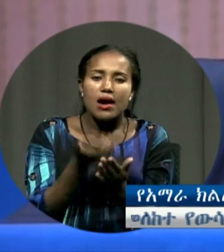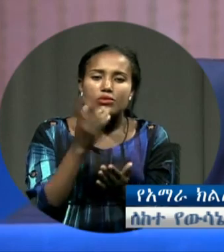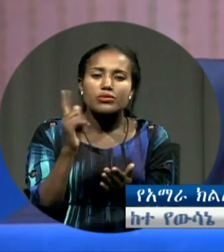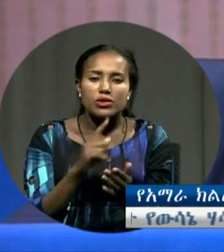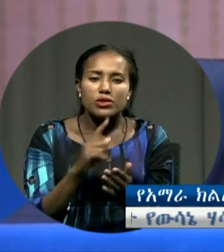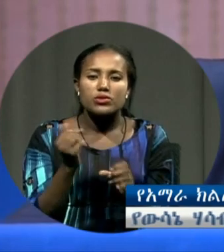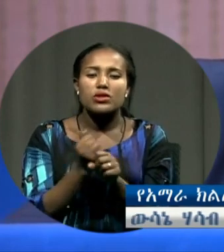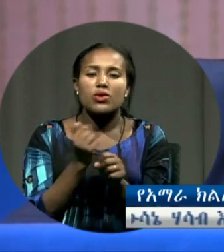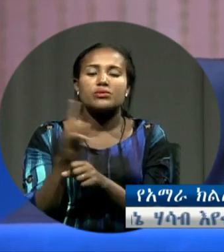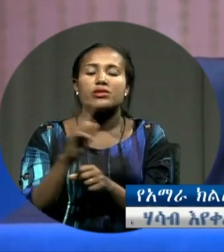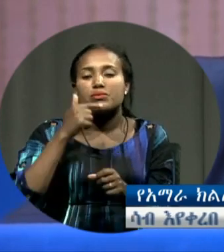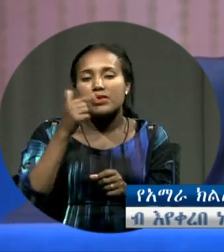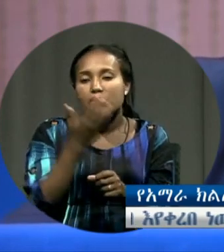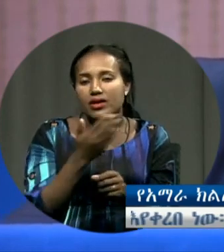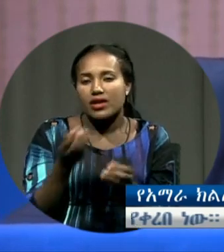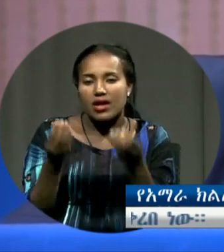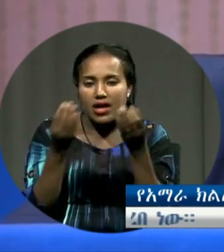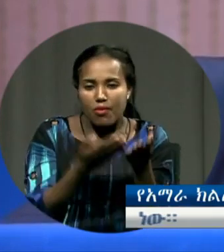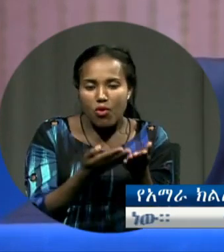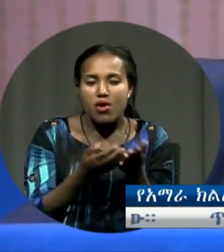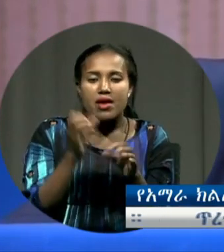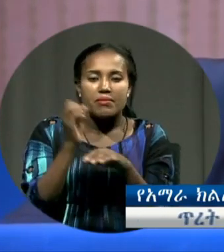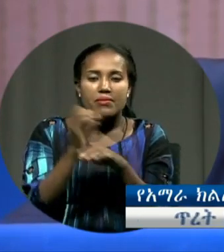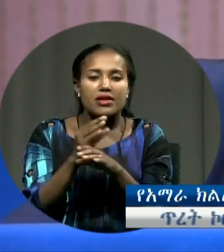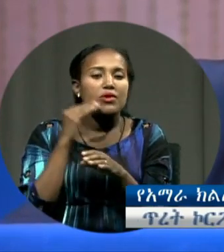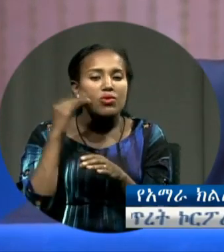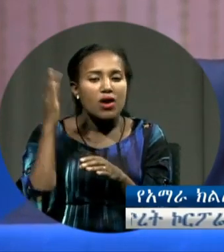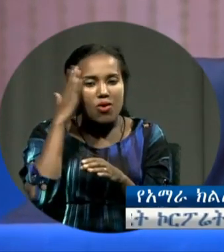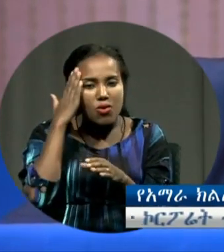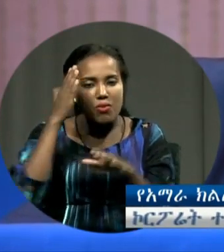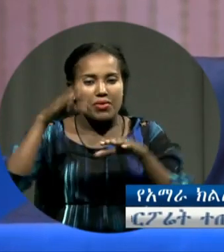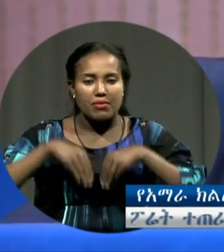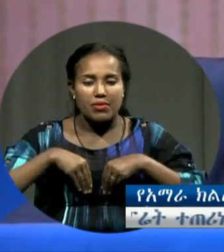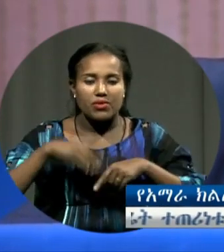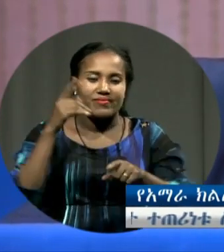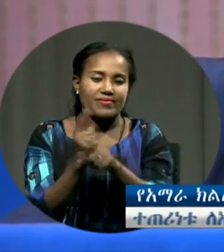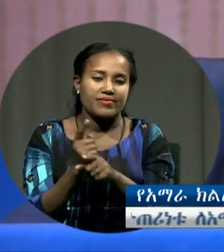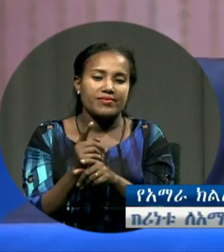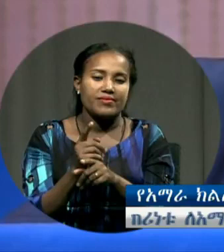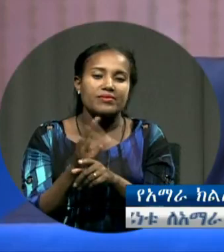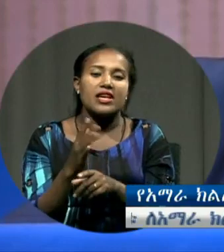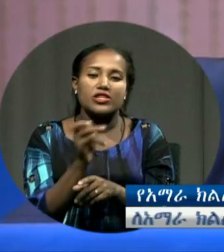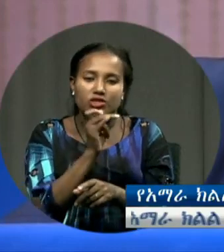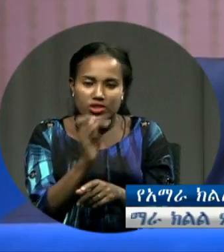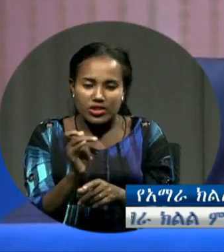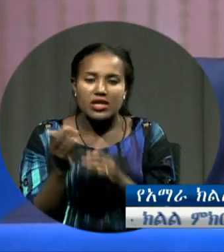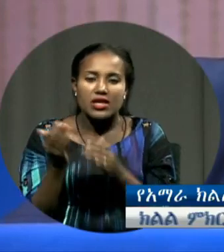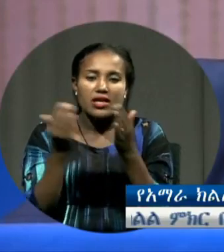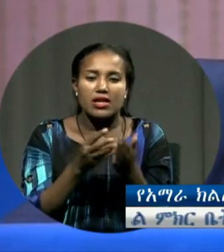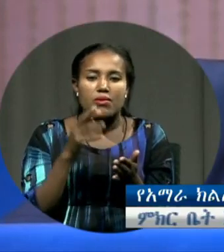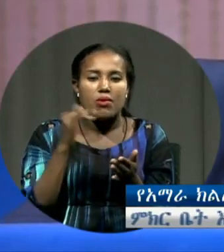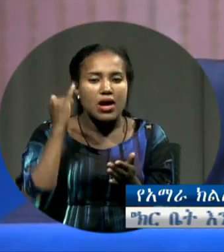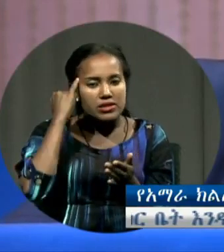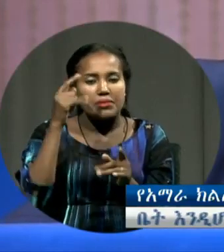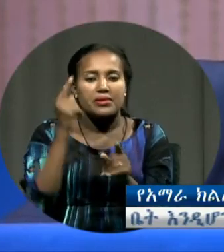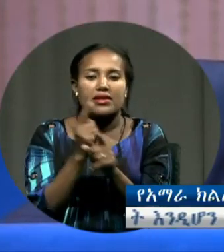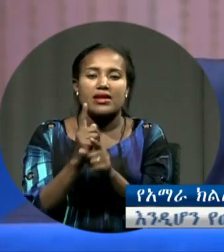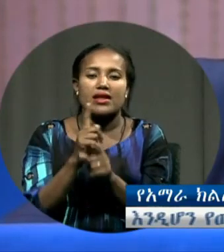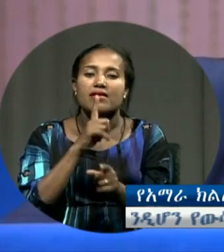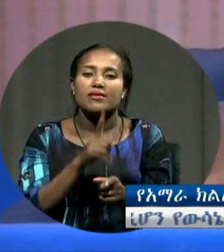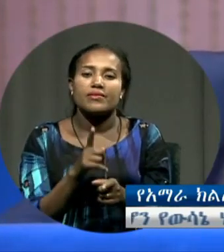ስራዎቹ ምንድናቸው? የሚለው ነገር ቀርቦ ምክር ቤቱ አውቆ ቢቀበለው ተገቢ መስለኛል እንጂ የቀረበው ሀሳብ ትክክለኛ